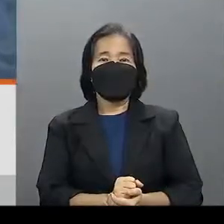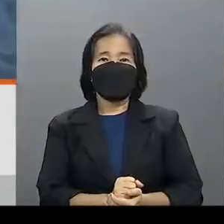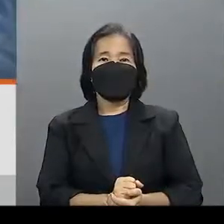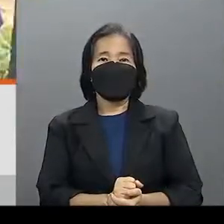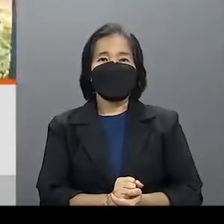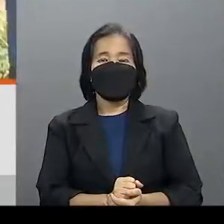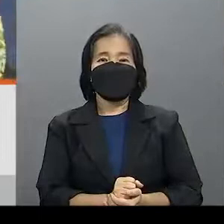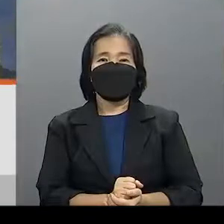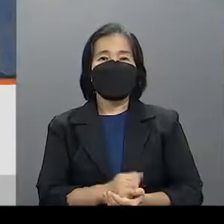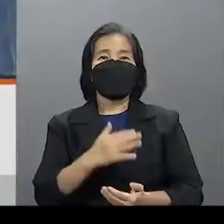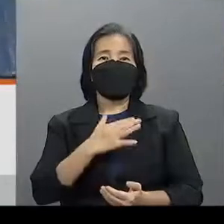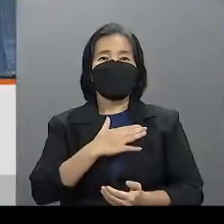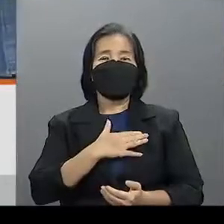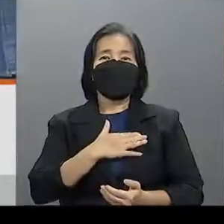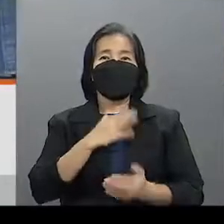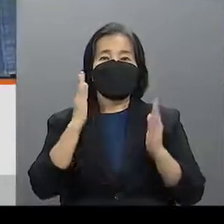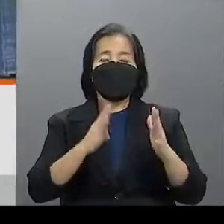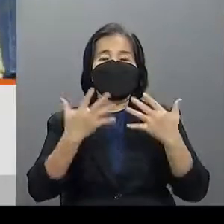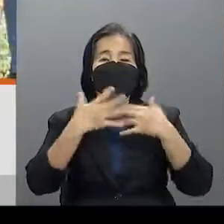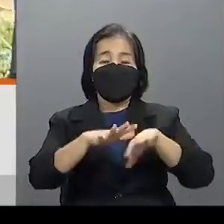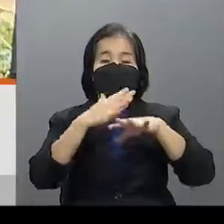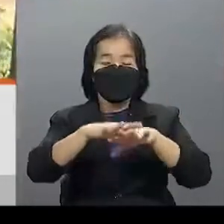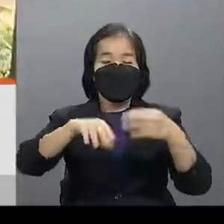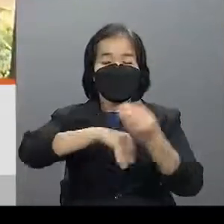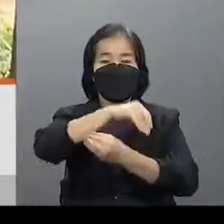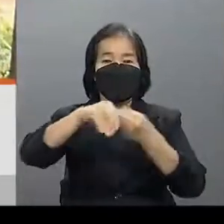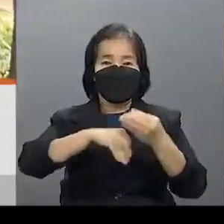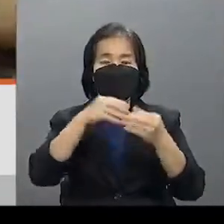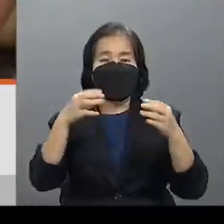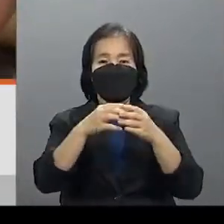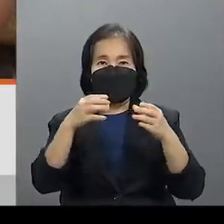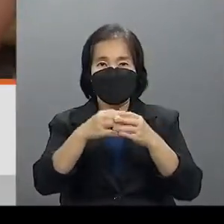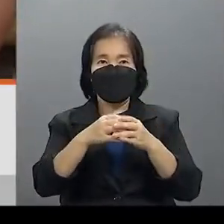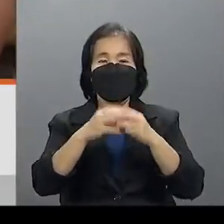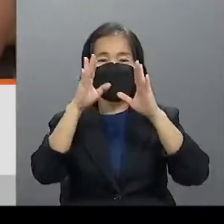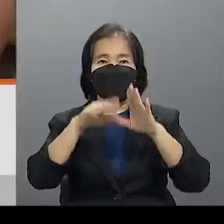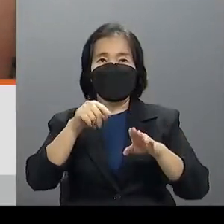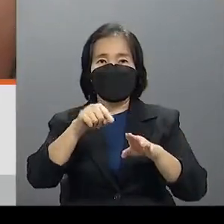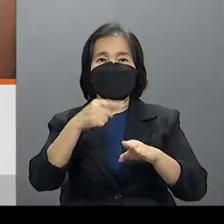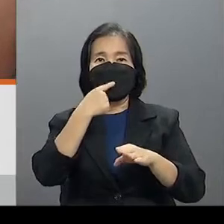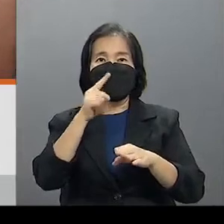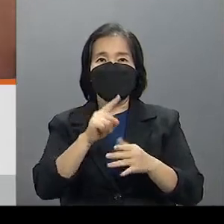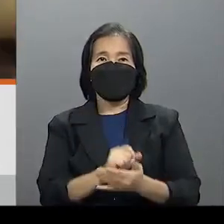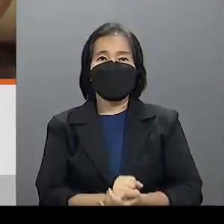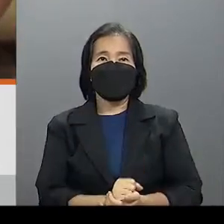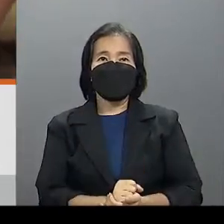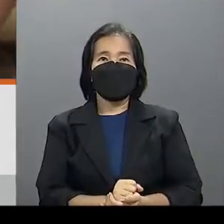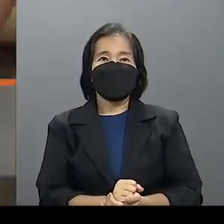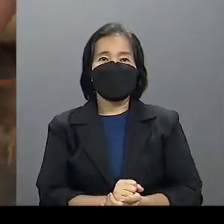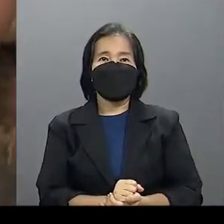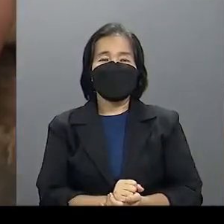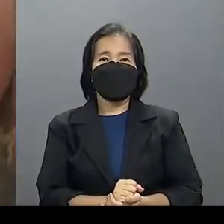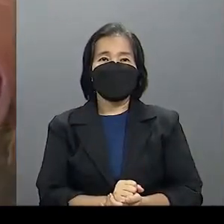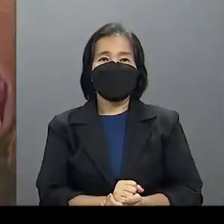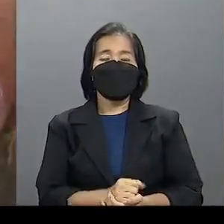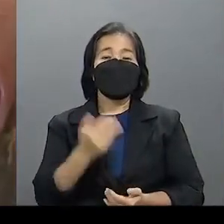นผู้ประสานงานวิสาหกิจชุมชนกลุ่มไร่นาสวนผสมบ้านไร่ก่อข้าบอกว่าอดีตชาวบ้านนิยมทำเป็นหน่